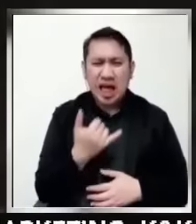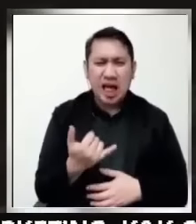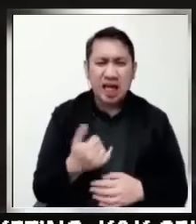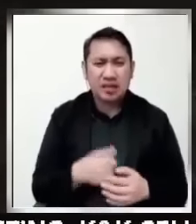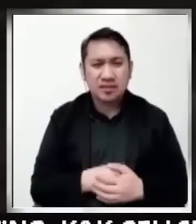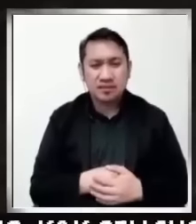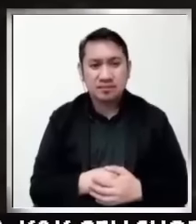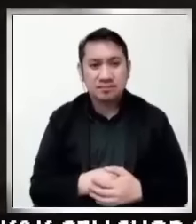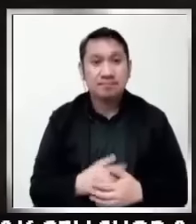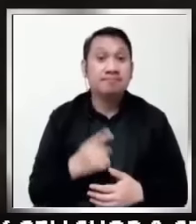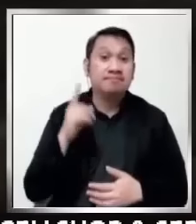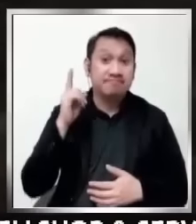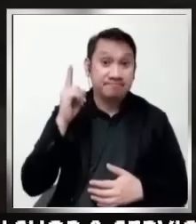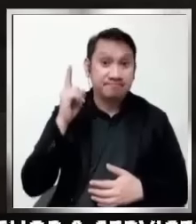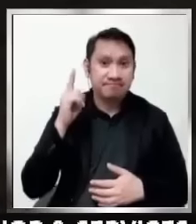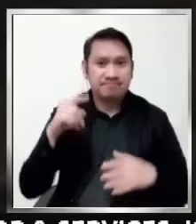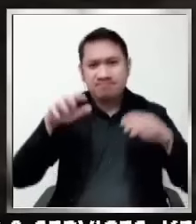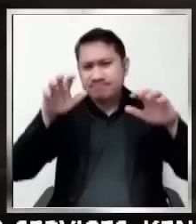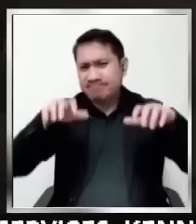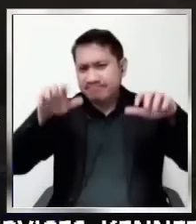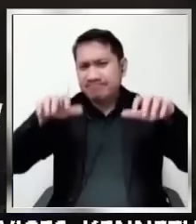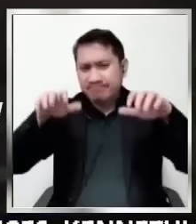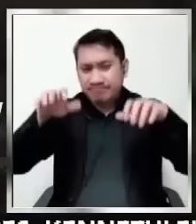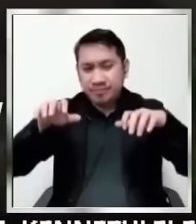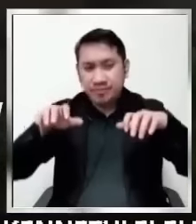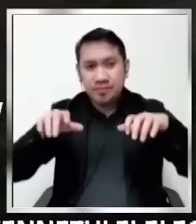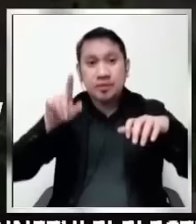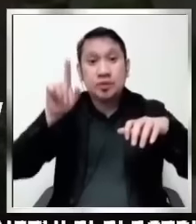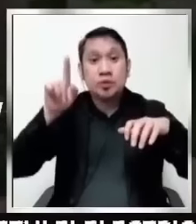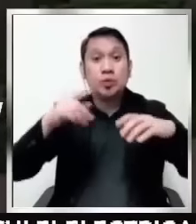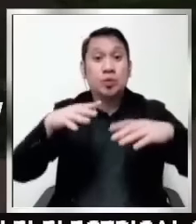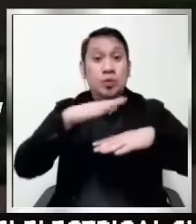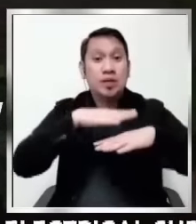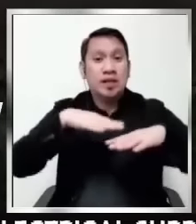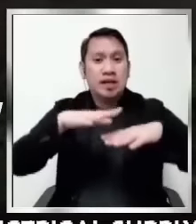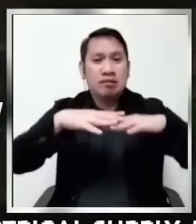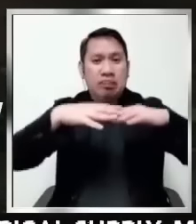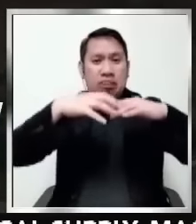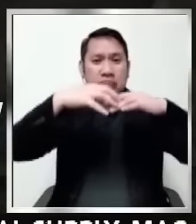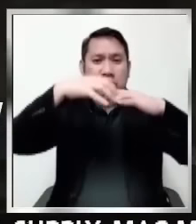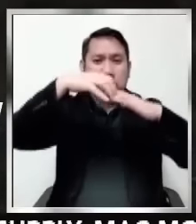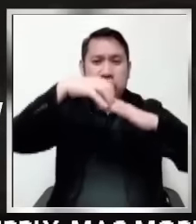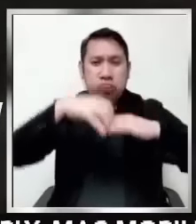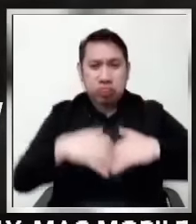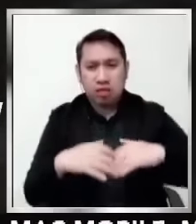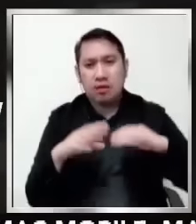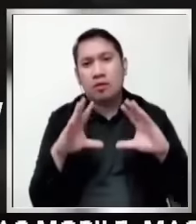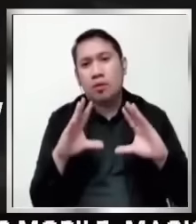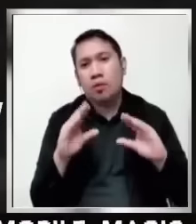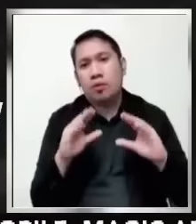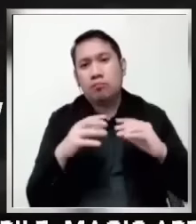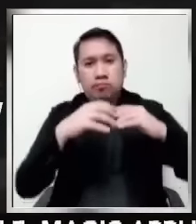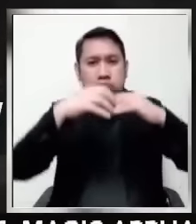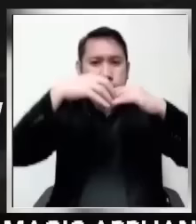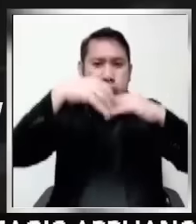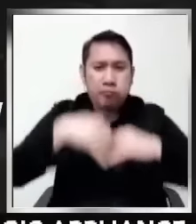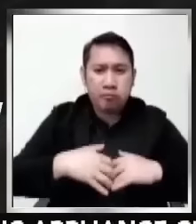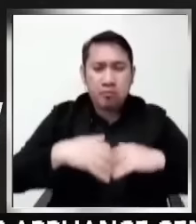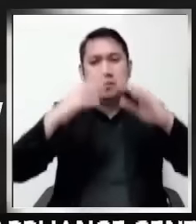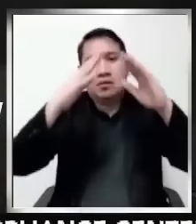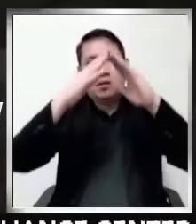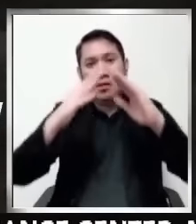Bunsod pa rin ng malakas na ulan, tuluyang gumuho ang lupang kinatitirikan ng bahay sa Lower Talamban, Cebu City kahapon. Ang